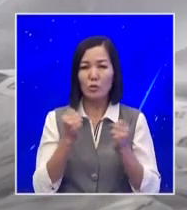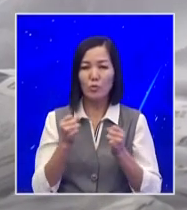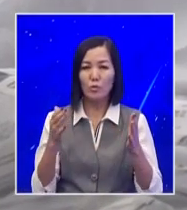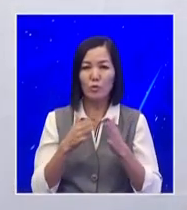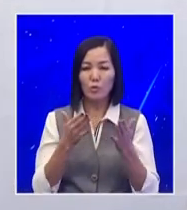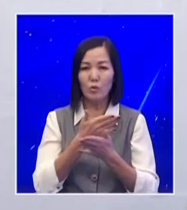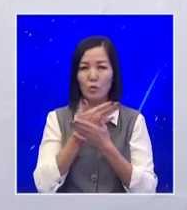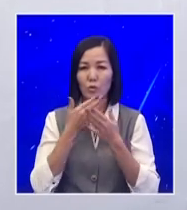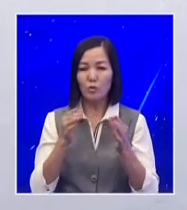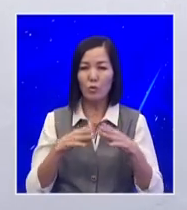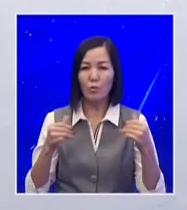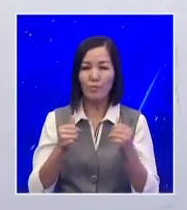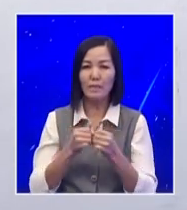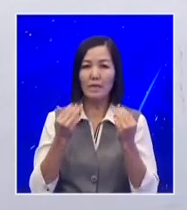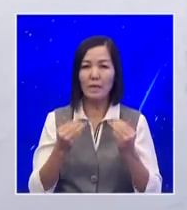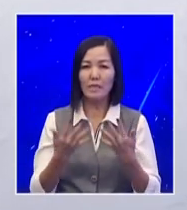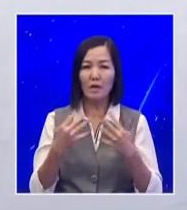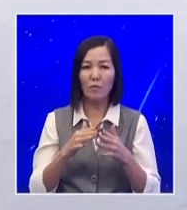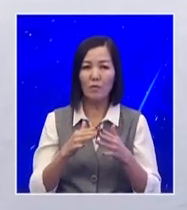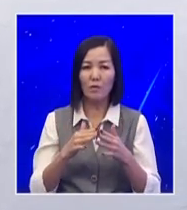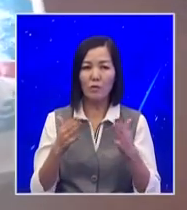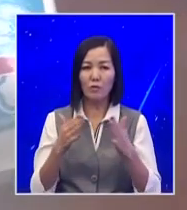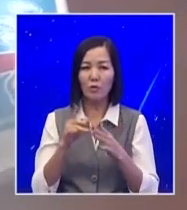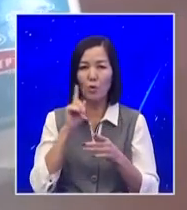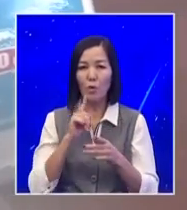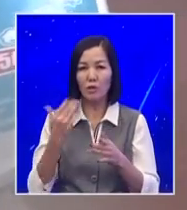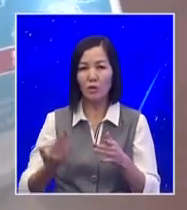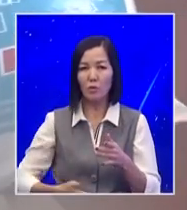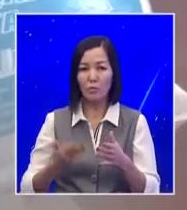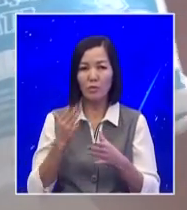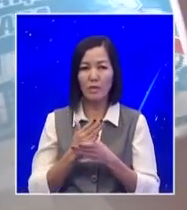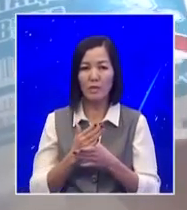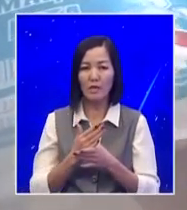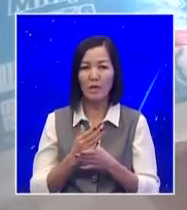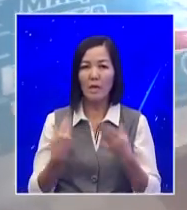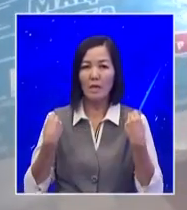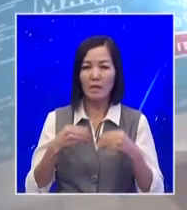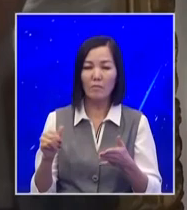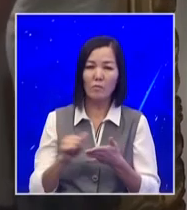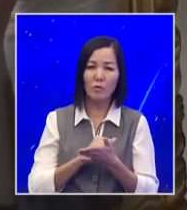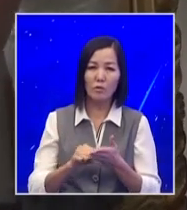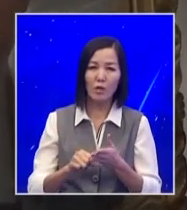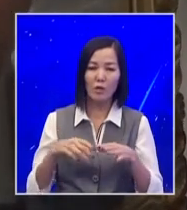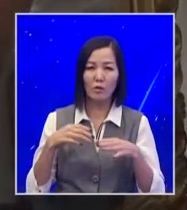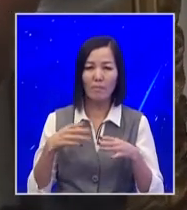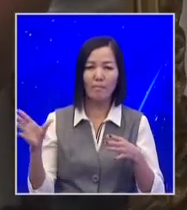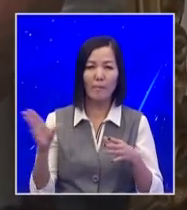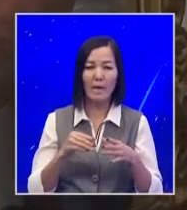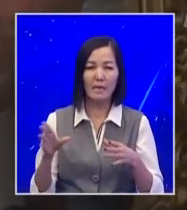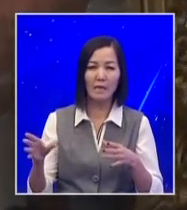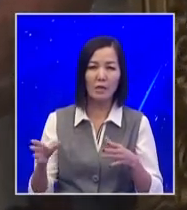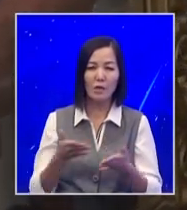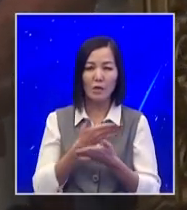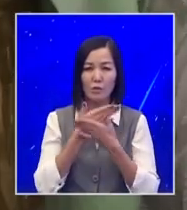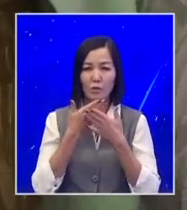қалған Нұрғожановтар отбасы қазір ауылдастардың үйін уақытша паналап отыр. Киім кешек, құжат, мүліктеріне дейін түгі қалмай